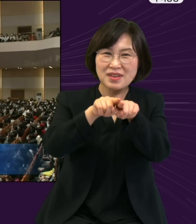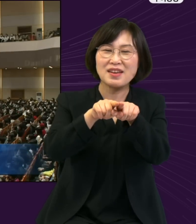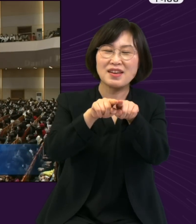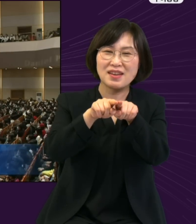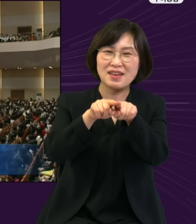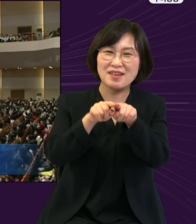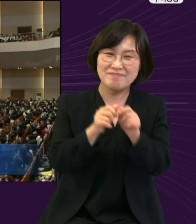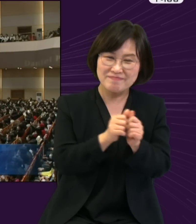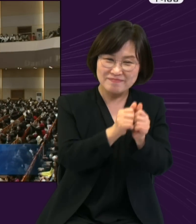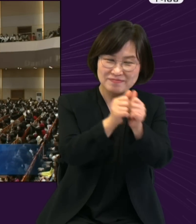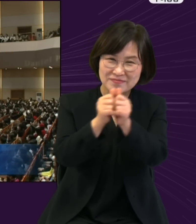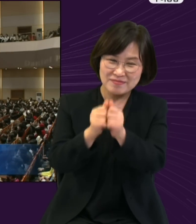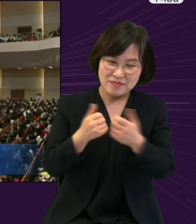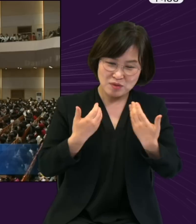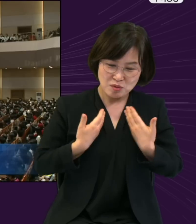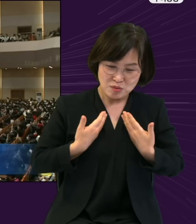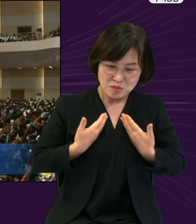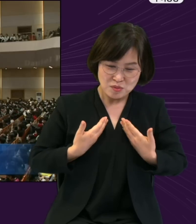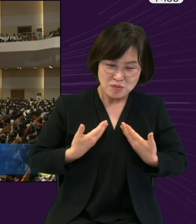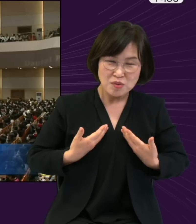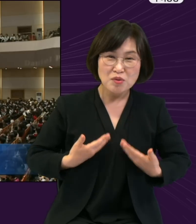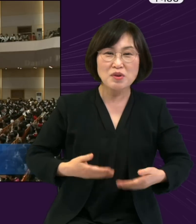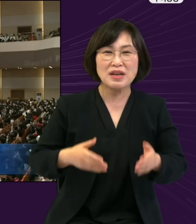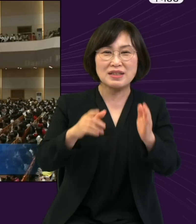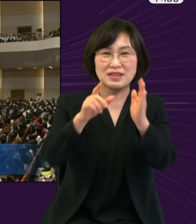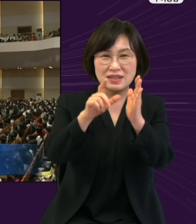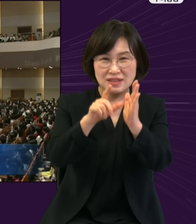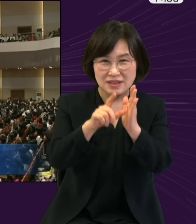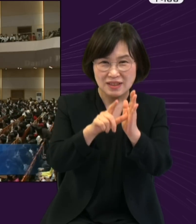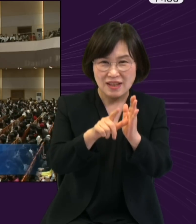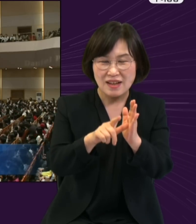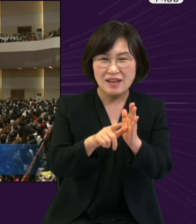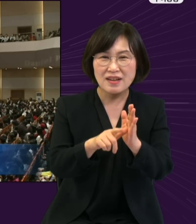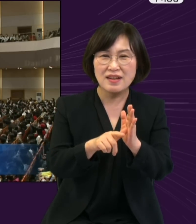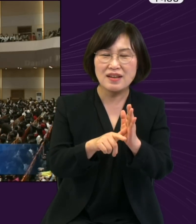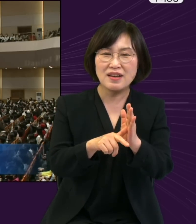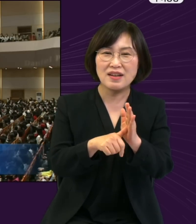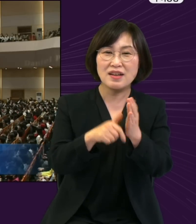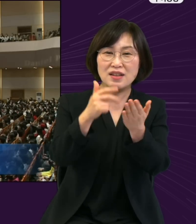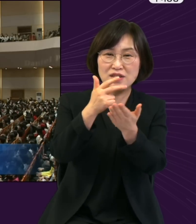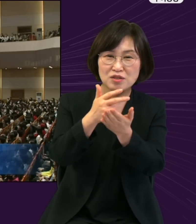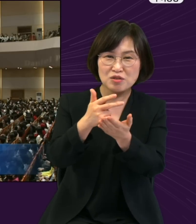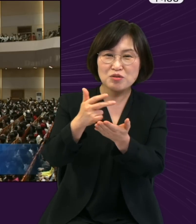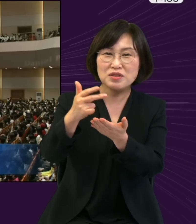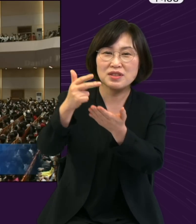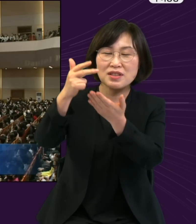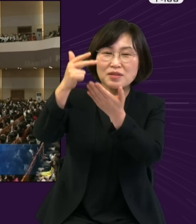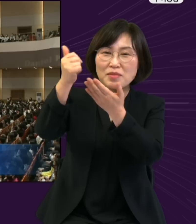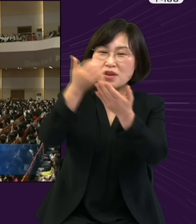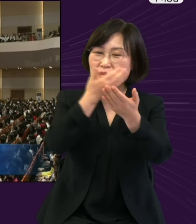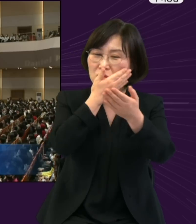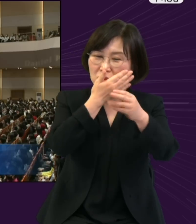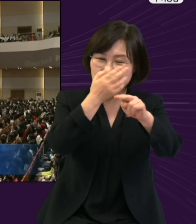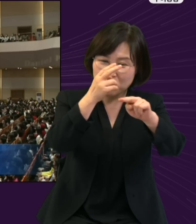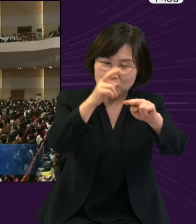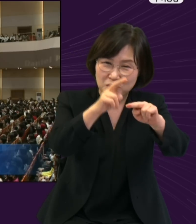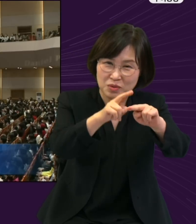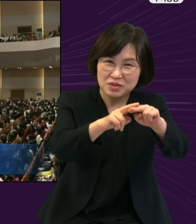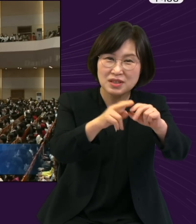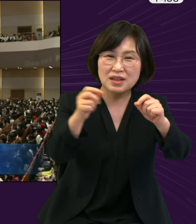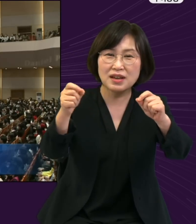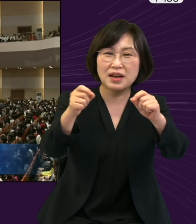함께하는 이 고요한 시간, 주님의 보좌